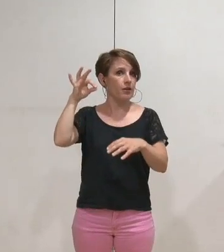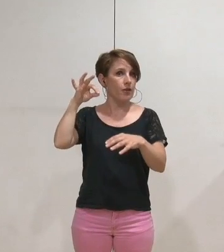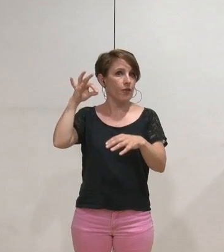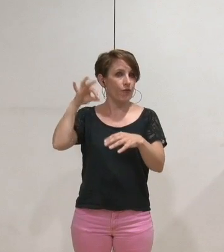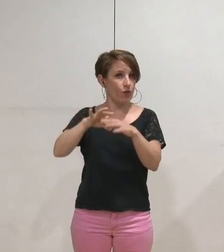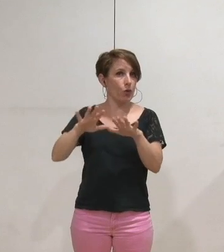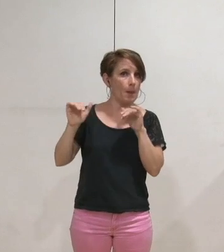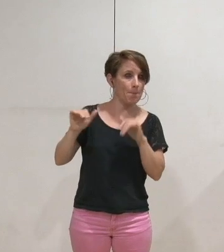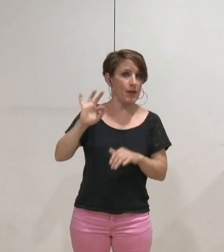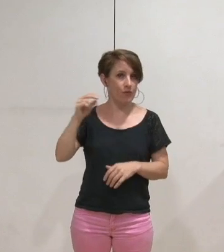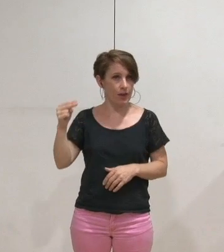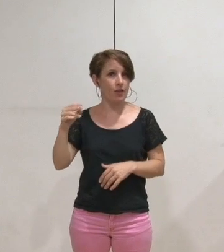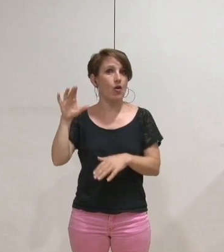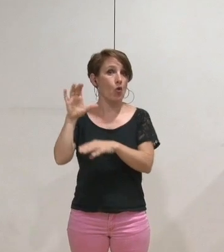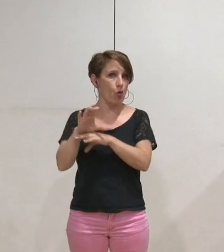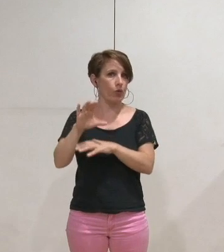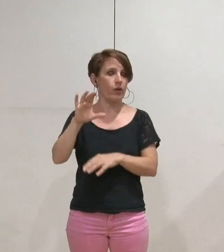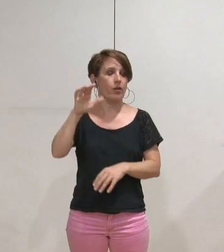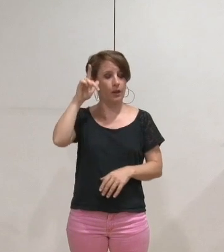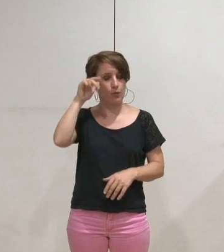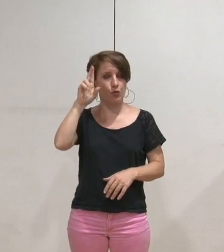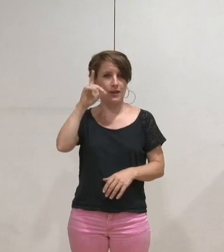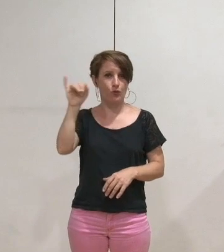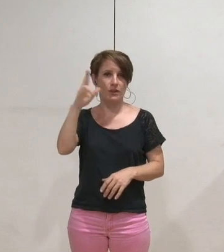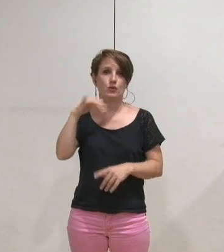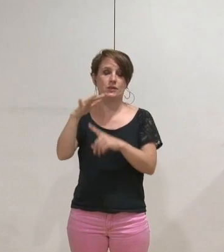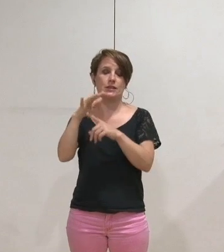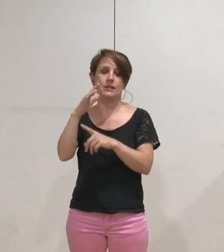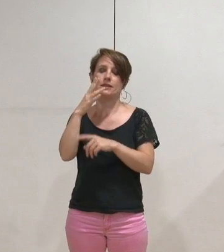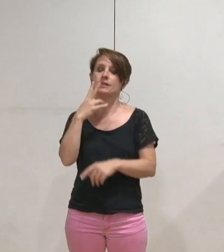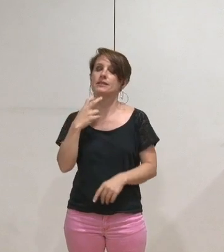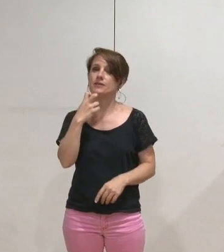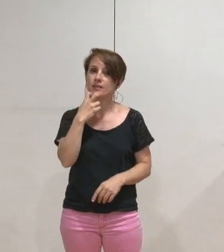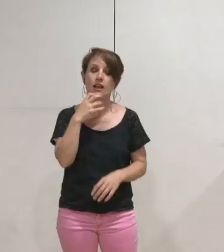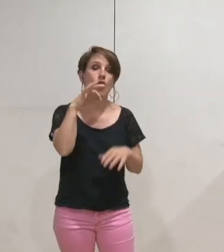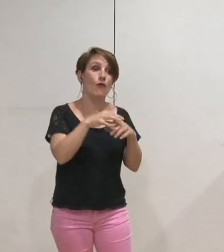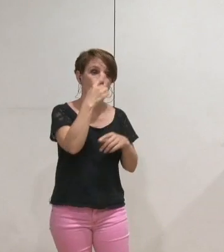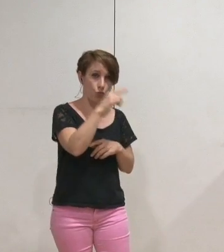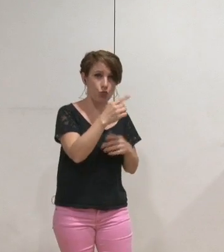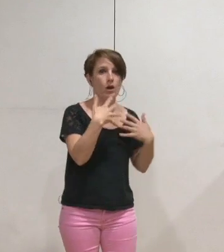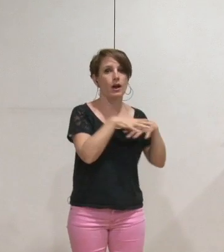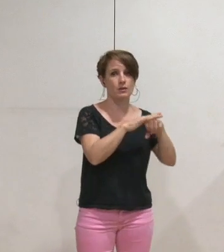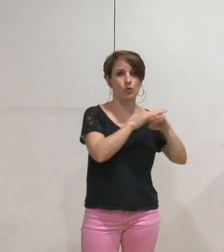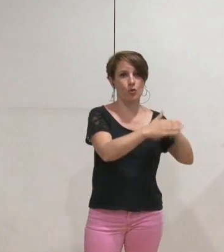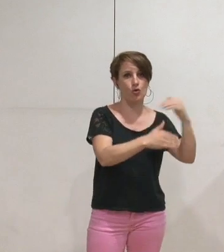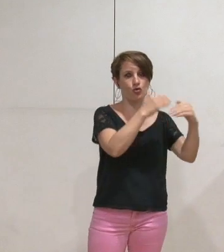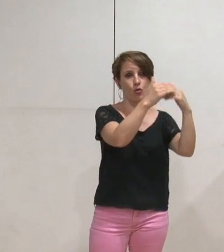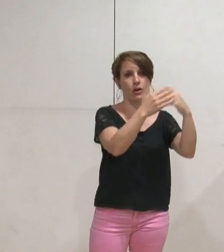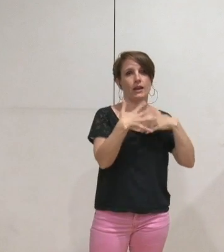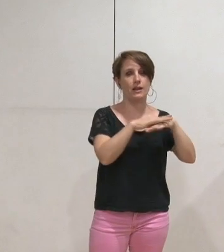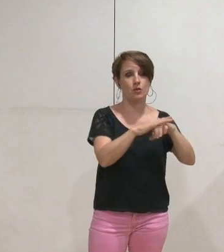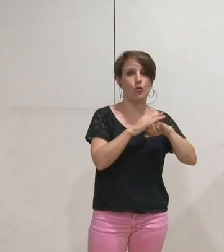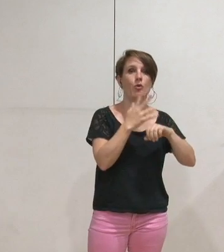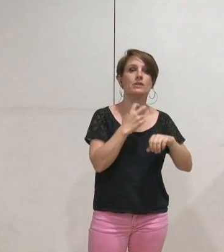Front National qui vote contre républicain udi société civile qui vote pour rassemblement de gauche et de progrès